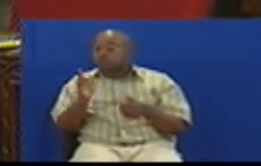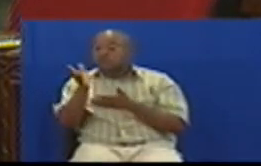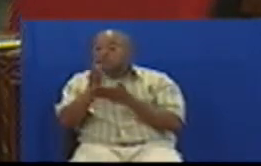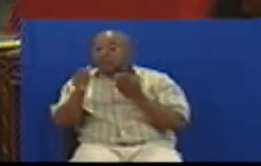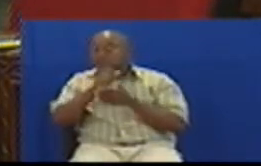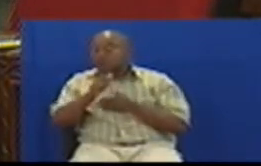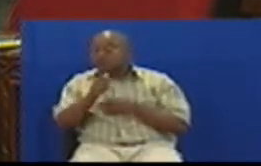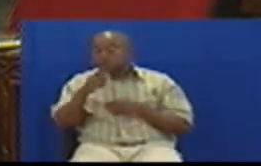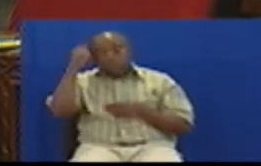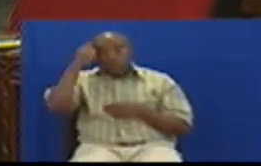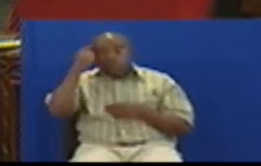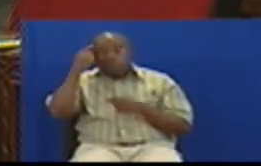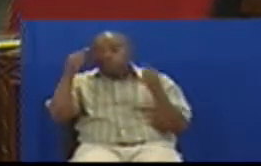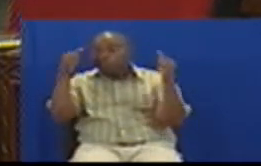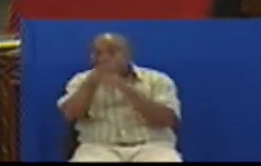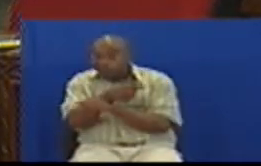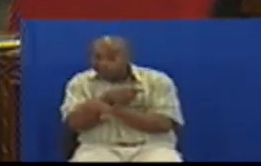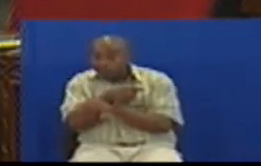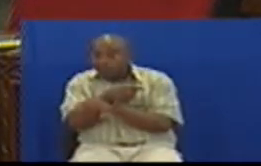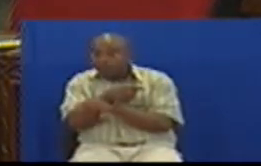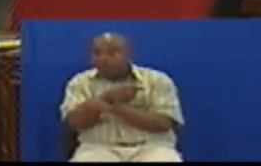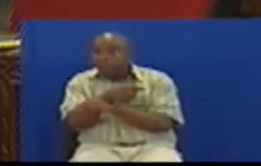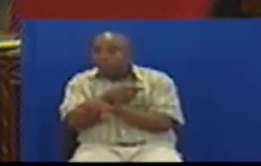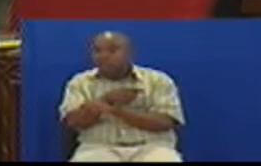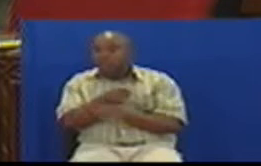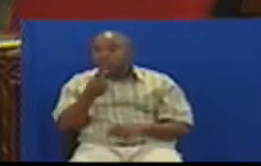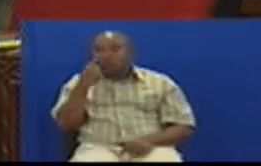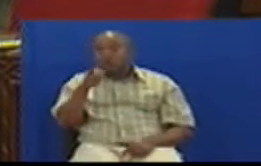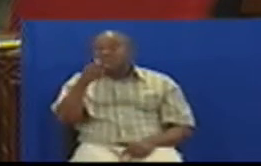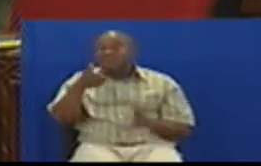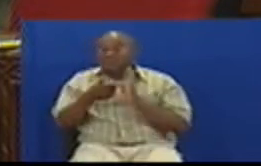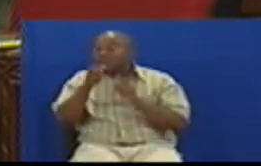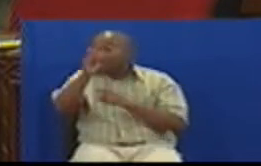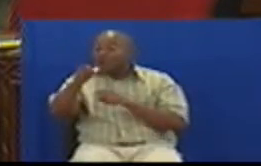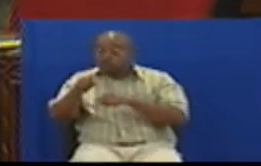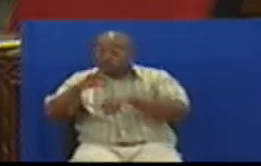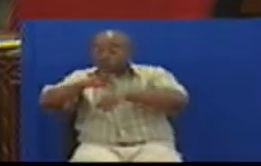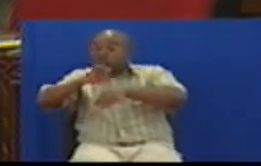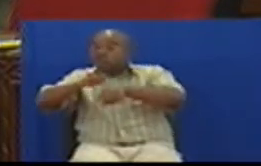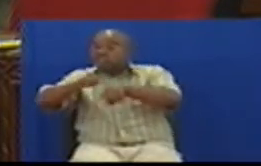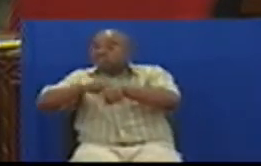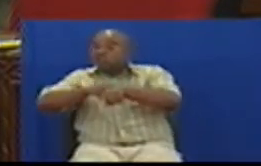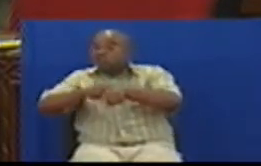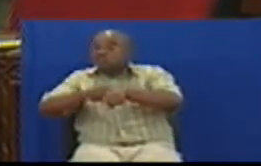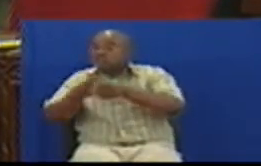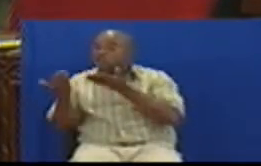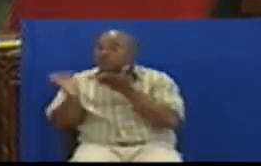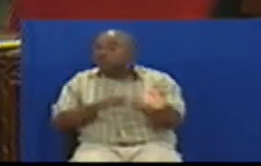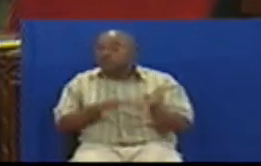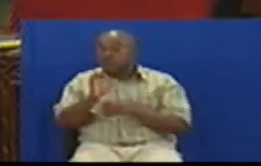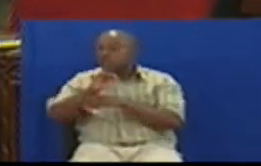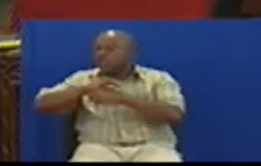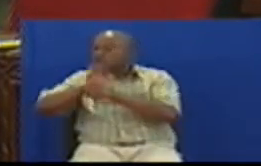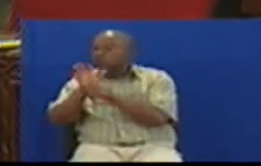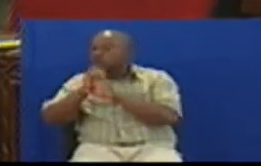kwamba ugonjwa huu hauathiri watu wenye ngozi nyeusi kama unavyoathiri watu wa